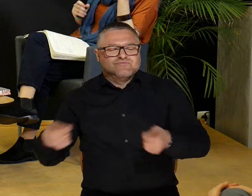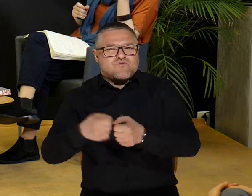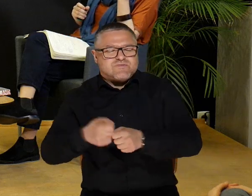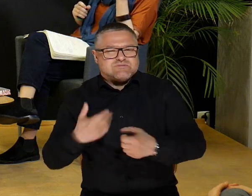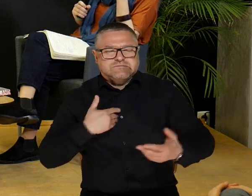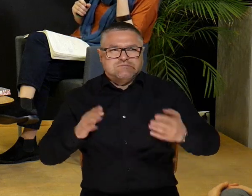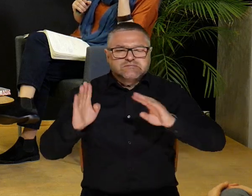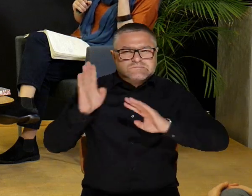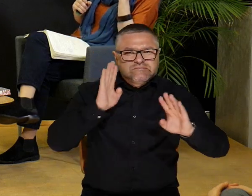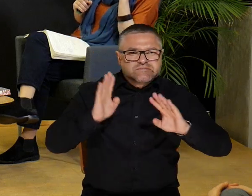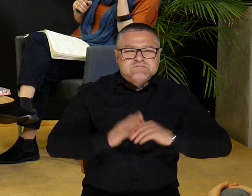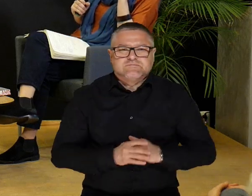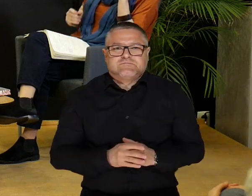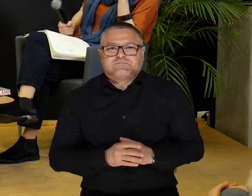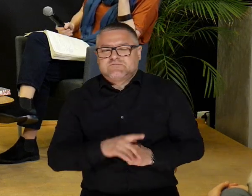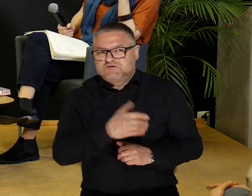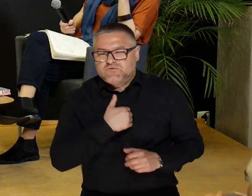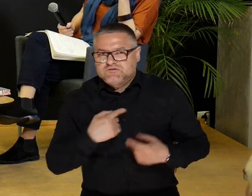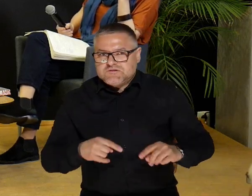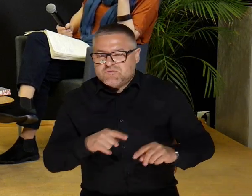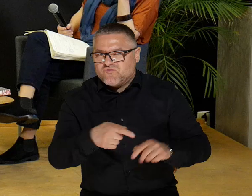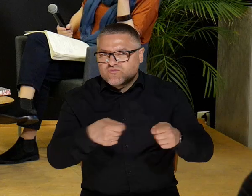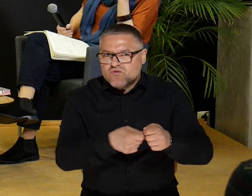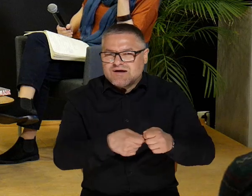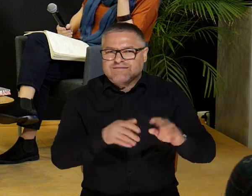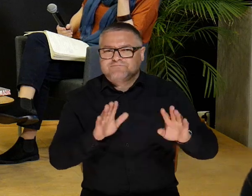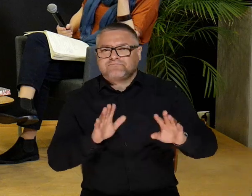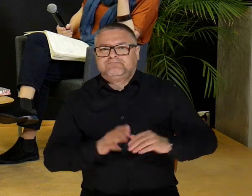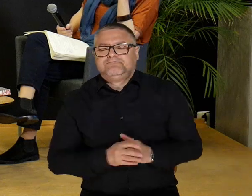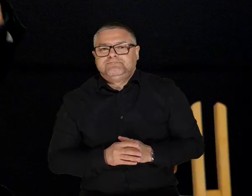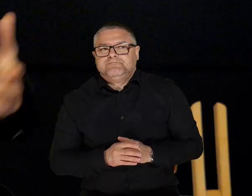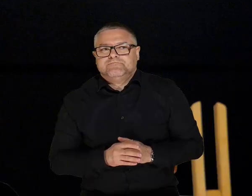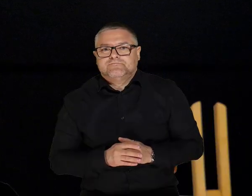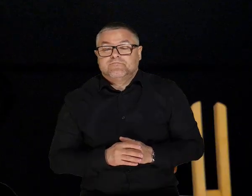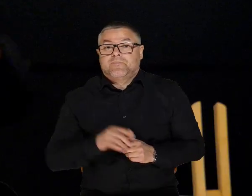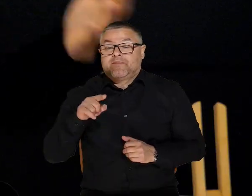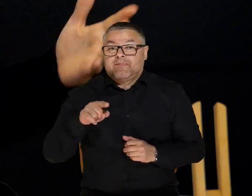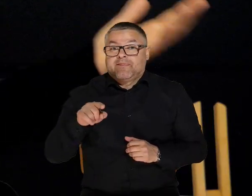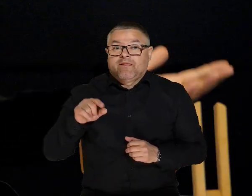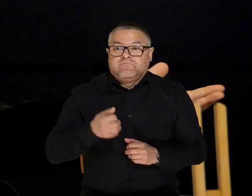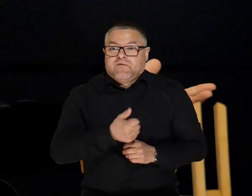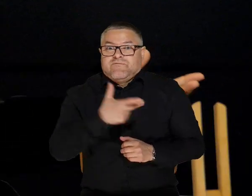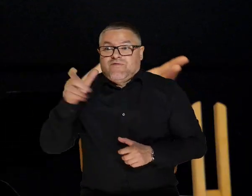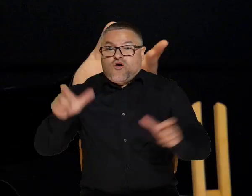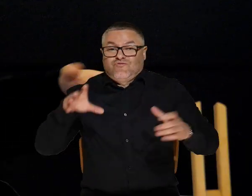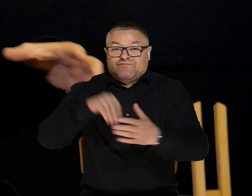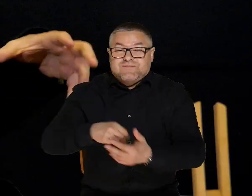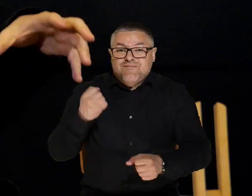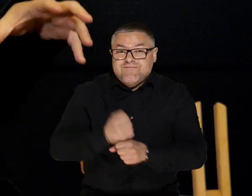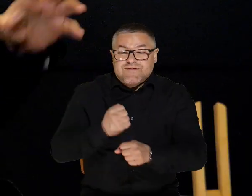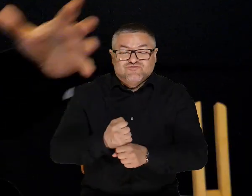wiem do końca, czy... Nie, okej. Okay. Ale to jest, nie, bo i co więcej, tam pracuje w ogóle wiele świetnych osób też, tak,